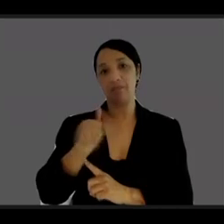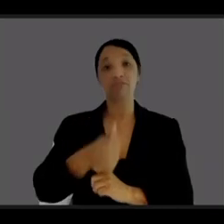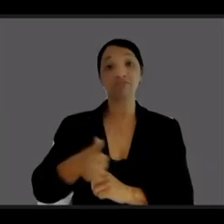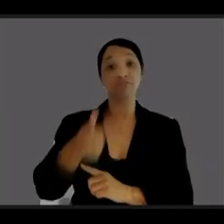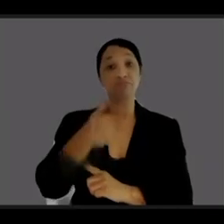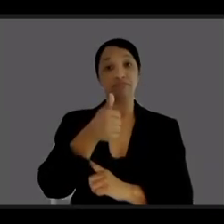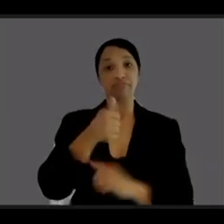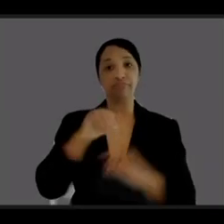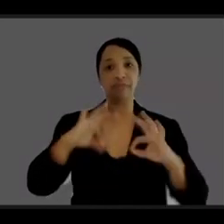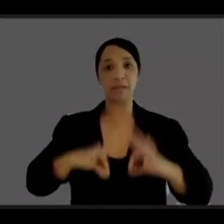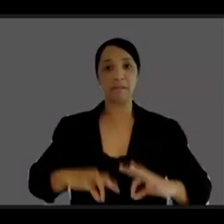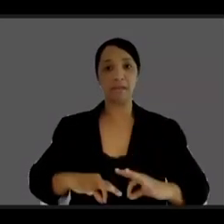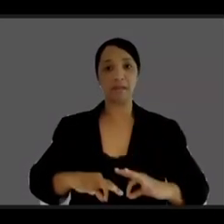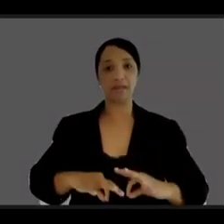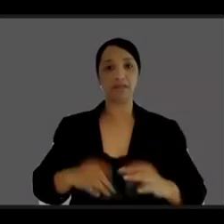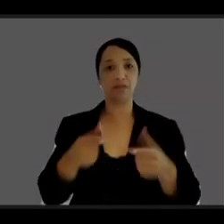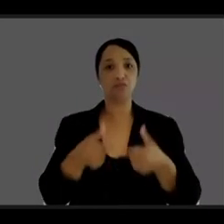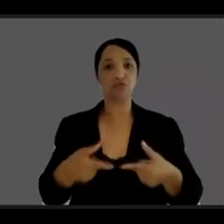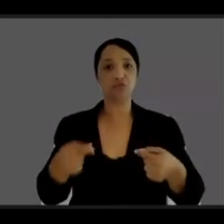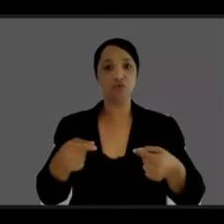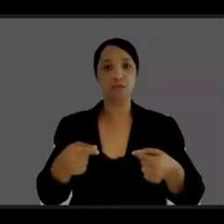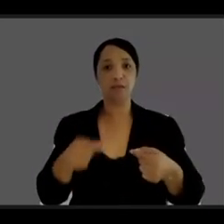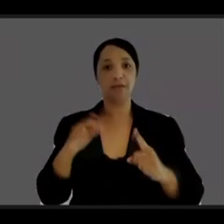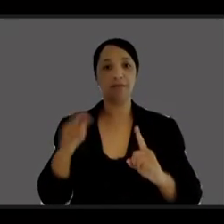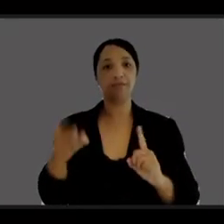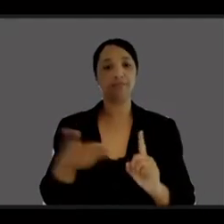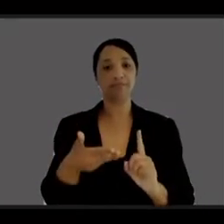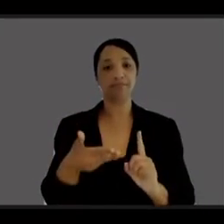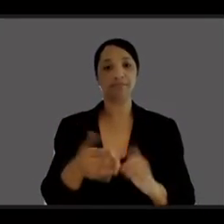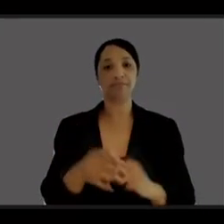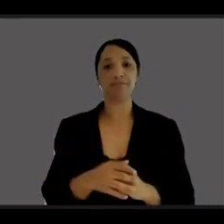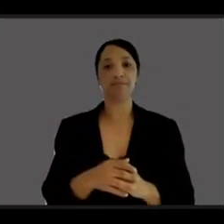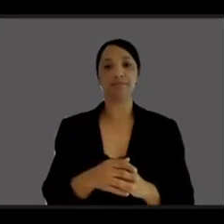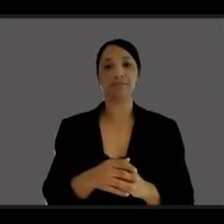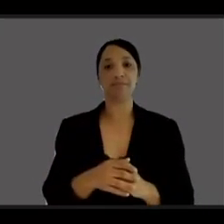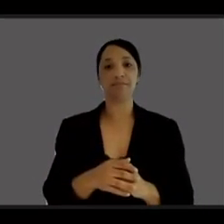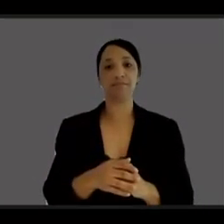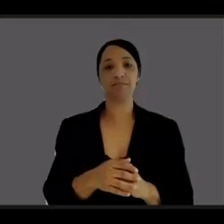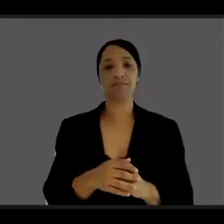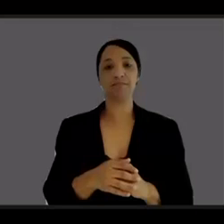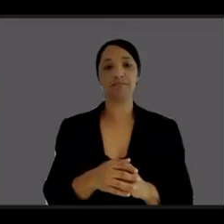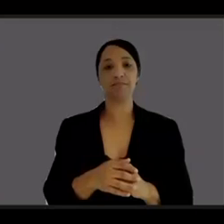remarks. His Excellency Mr. Kishida, please proceed to the podium.